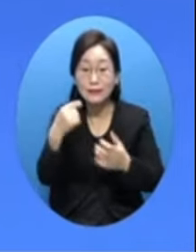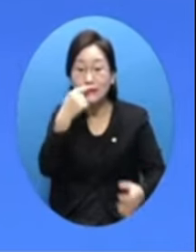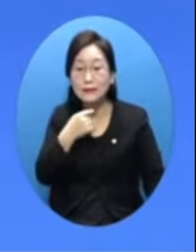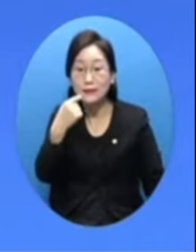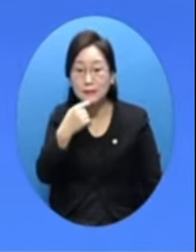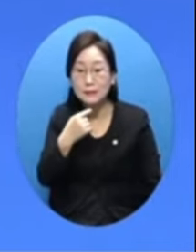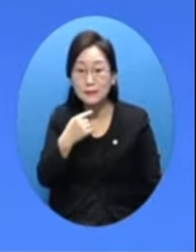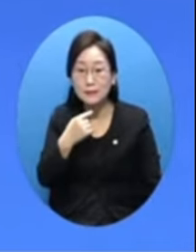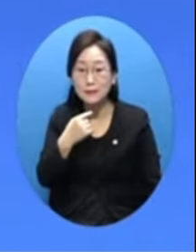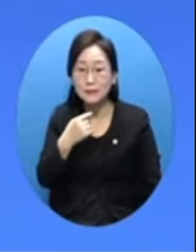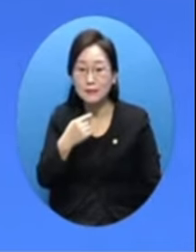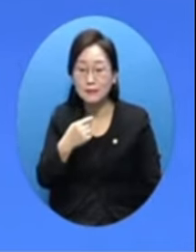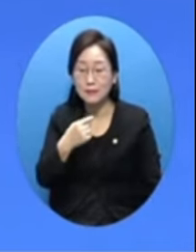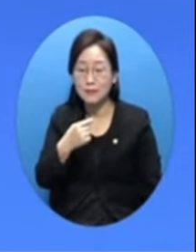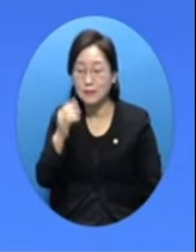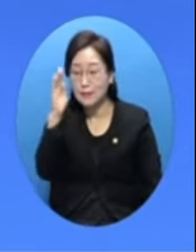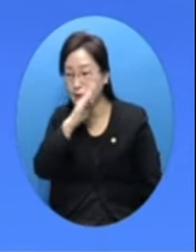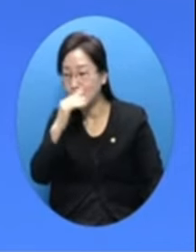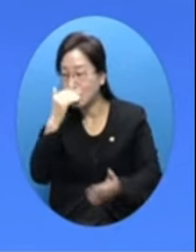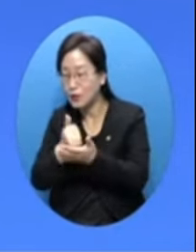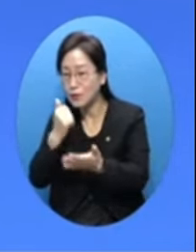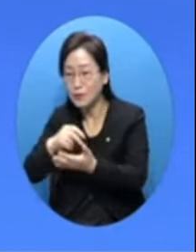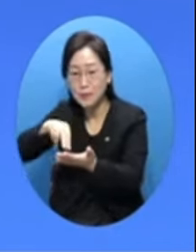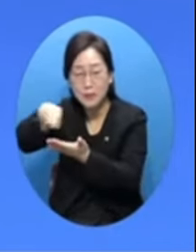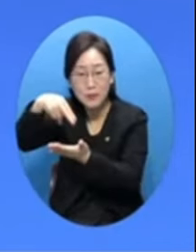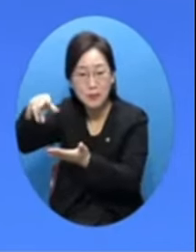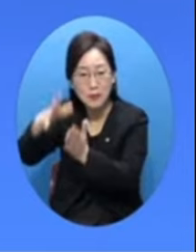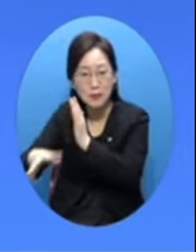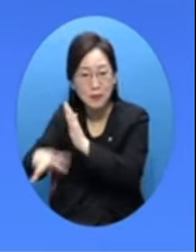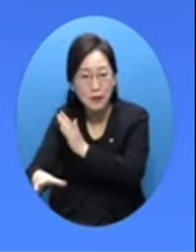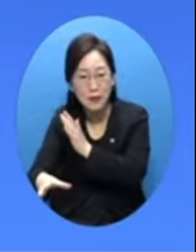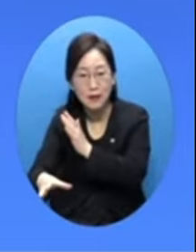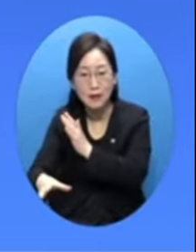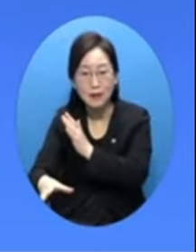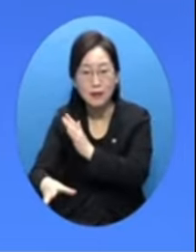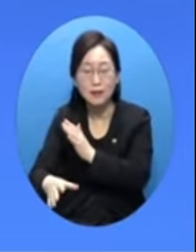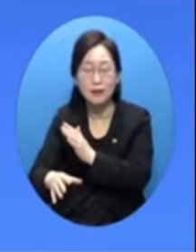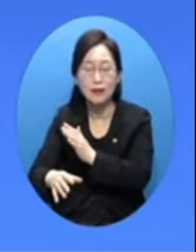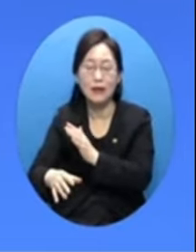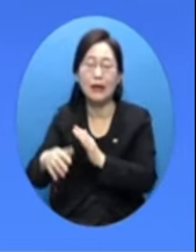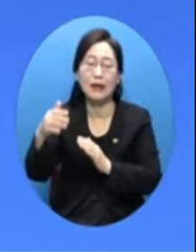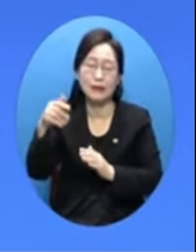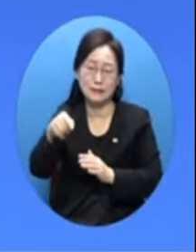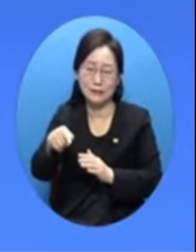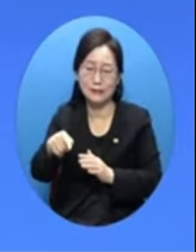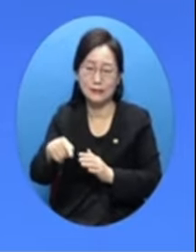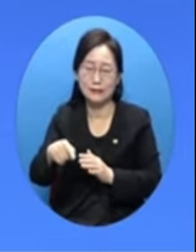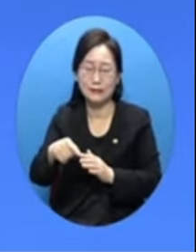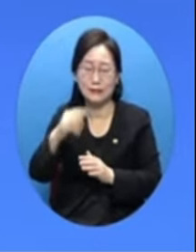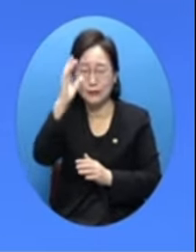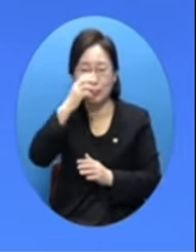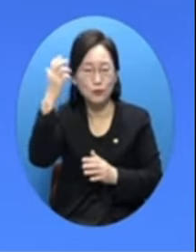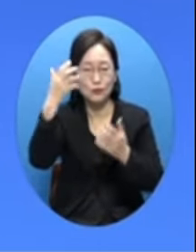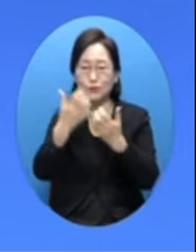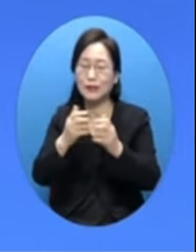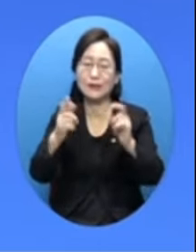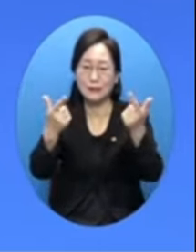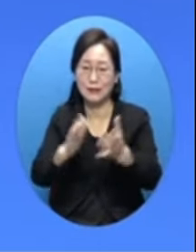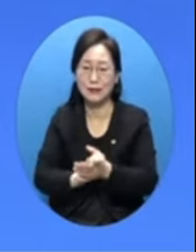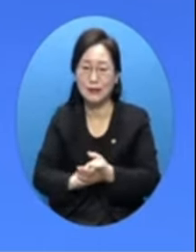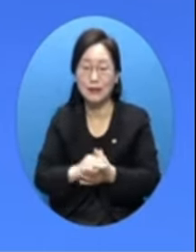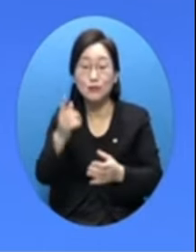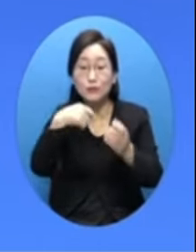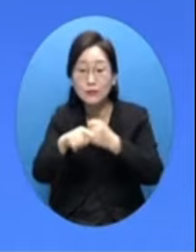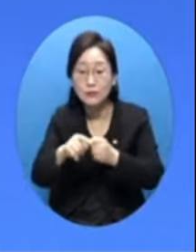하면서 죄짓고 불리하고 방탕한 삶을 살면 그건 충만이 아닙니다 여러분 성령 충만은 삶이 진정으로